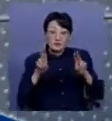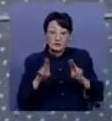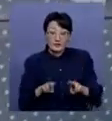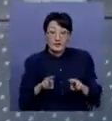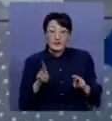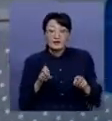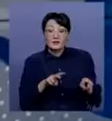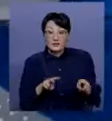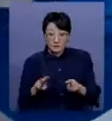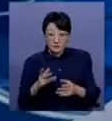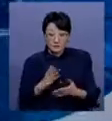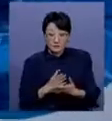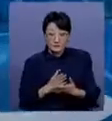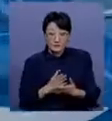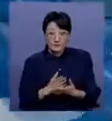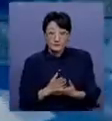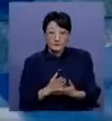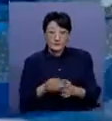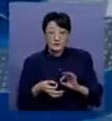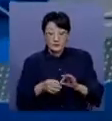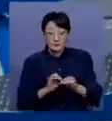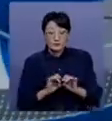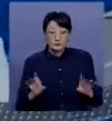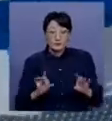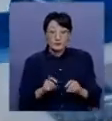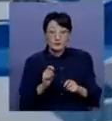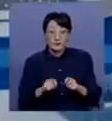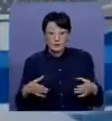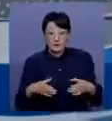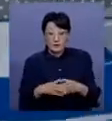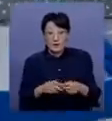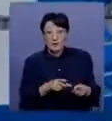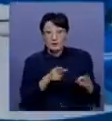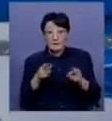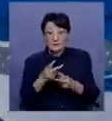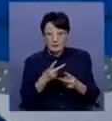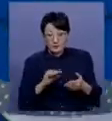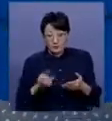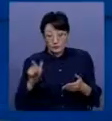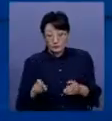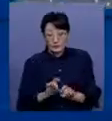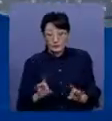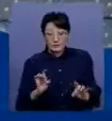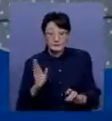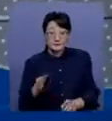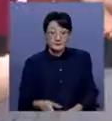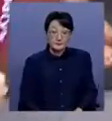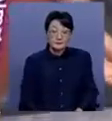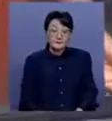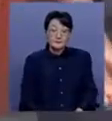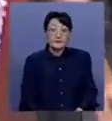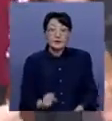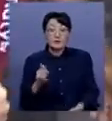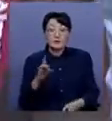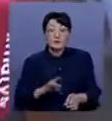санитарлық-эпидемиологиялық нормалар қаншалықты сақталып жүр. Тақырыпты мониторингтік топпен рейдке шыққан тілші жалғастырады.